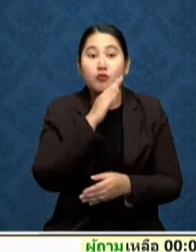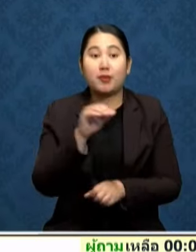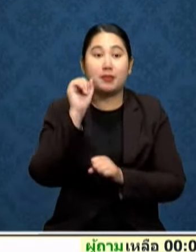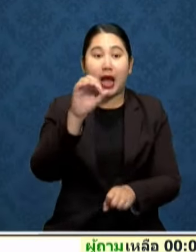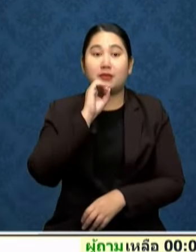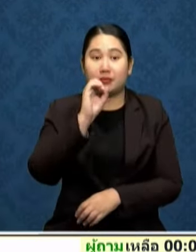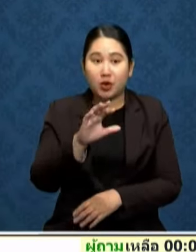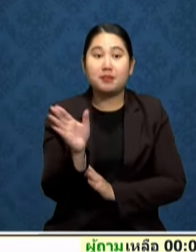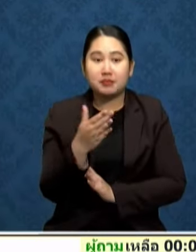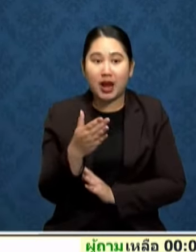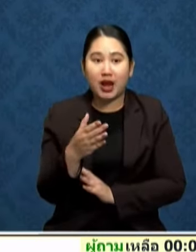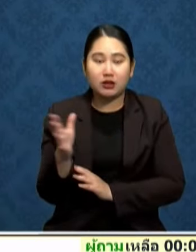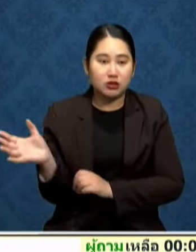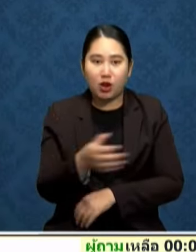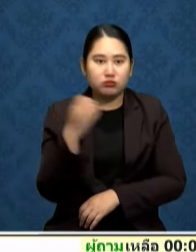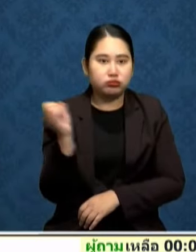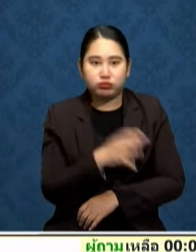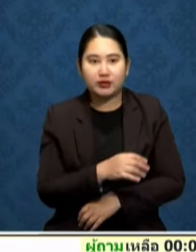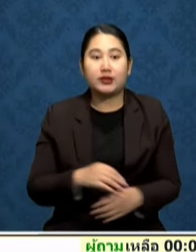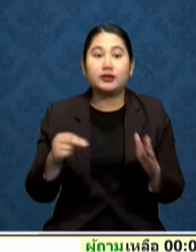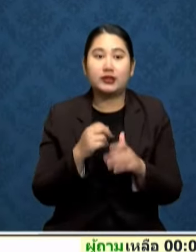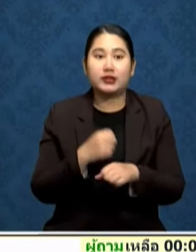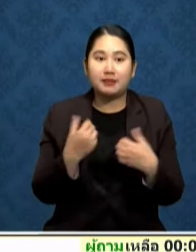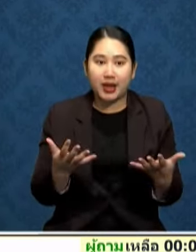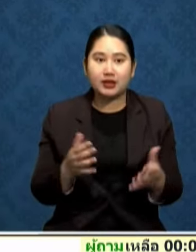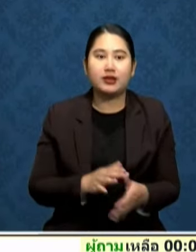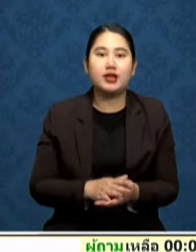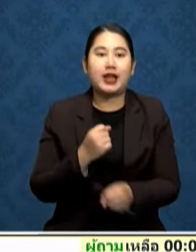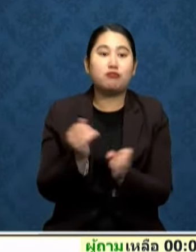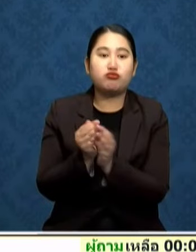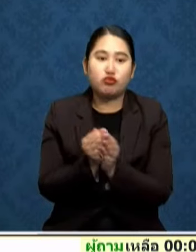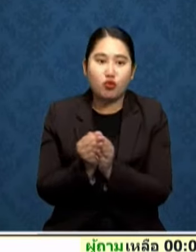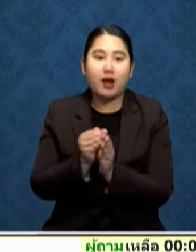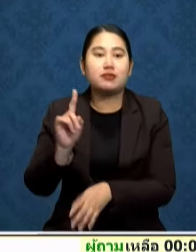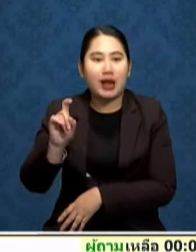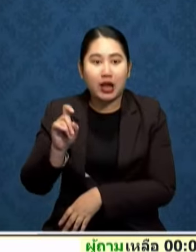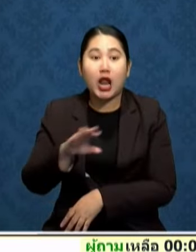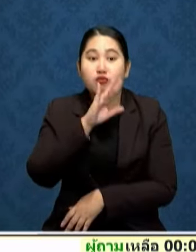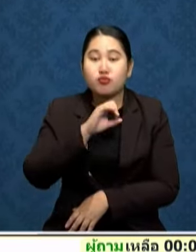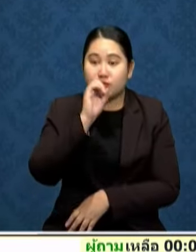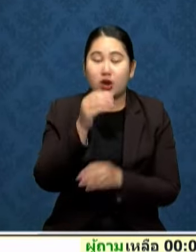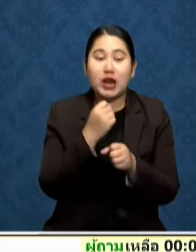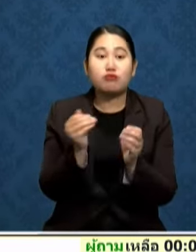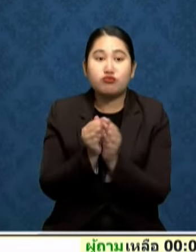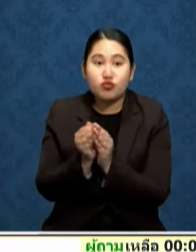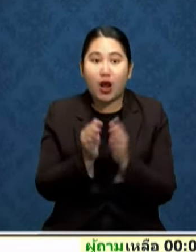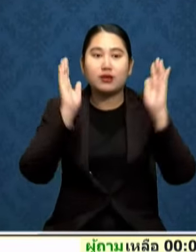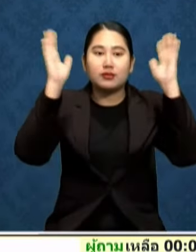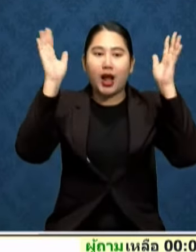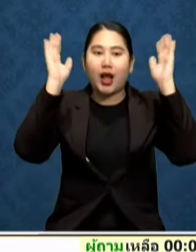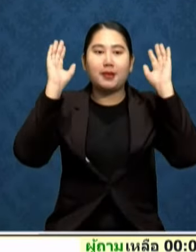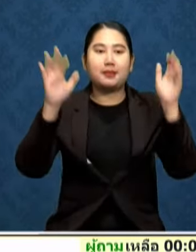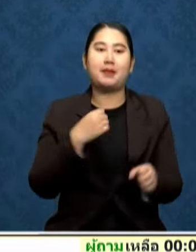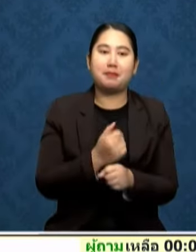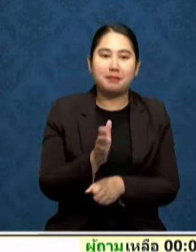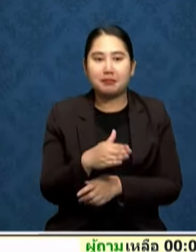ศว่ากำจัดท่านก็บอกไปเลยว่ากำจัดอย่างเดียวแปรรูปไม่ได้แต่ถ้าเกิดท่านบอกแปรรูปเมื่อไหร่มีการเอาไปโฆษณาประชาสัมพันธ์ปล